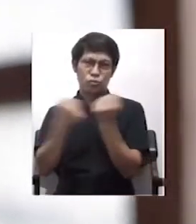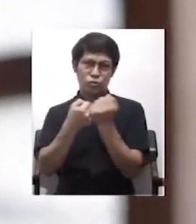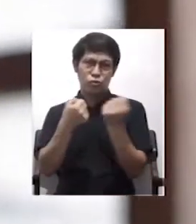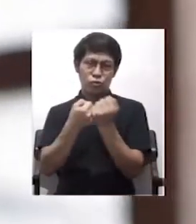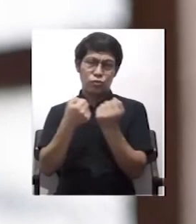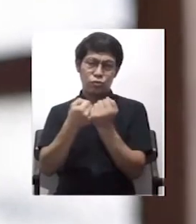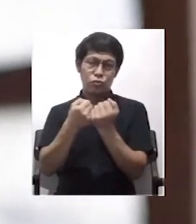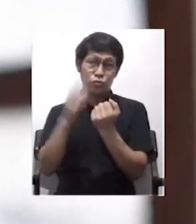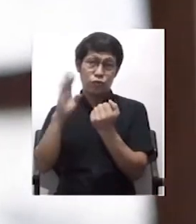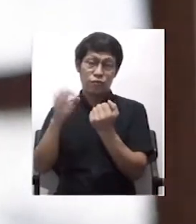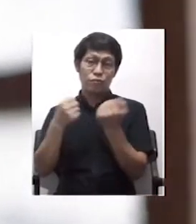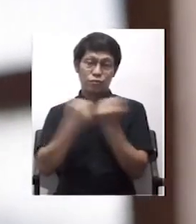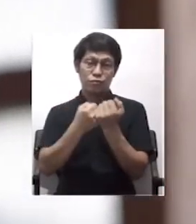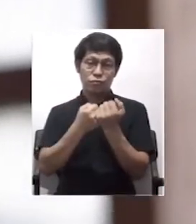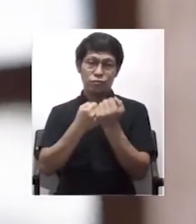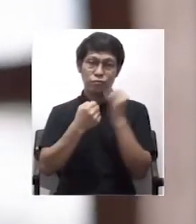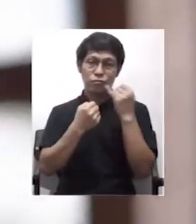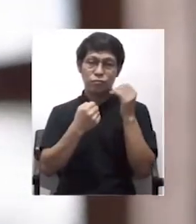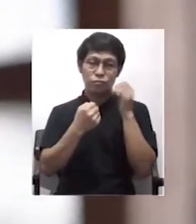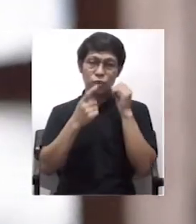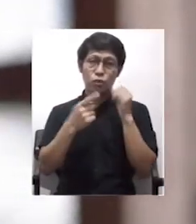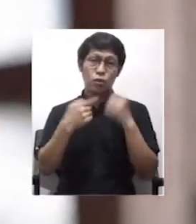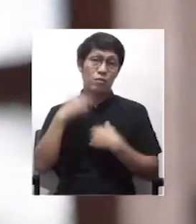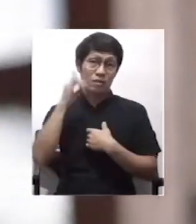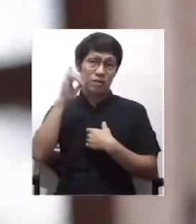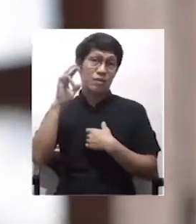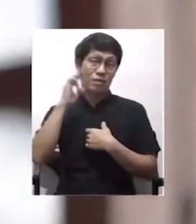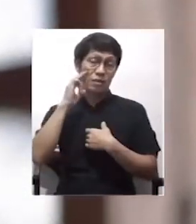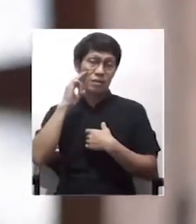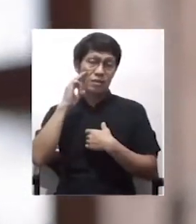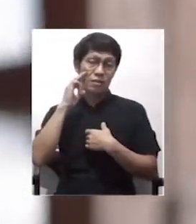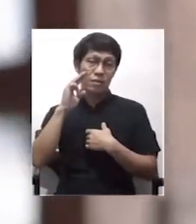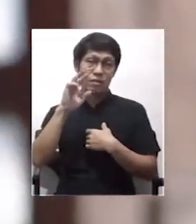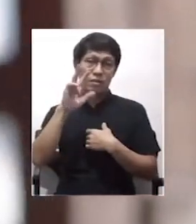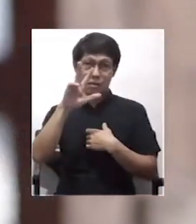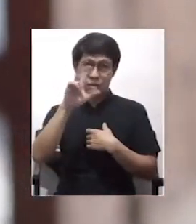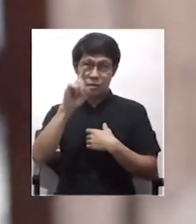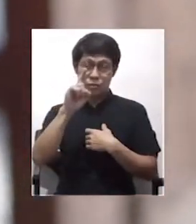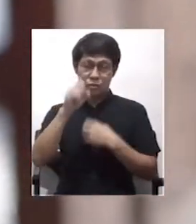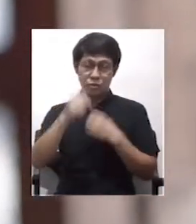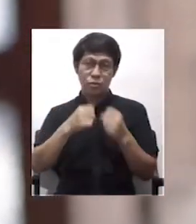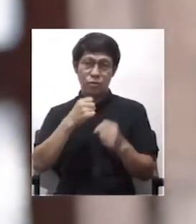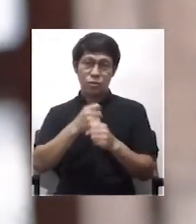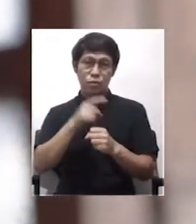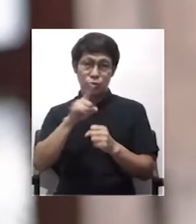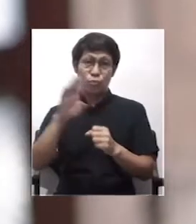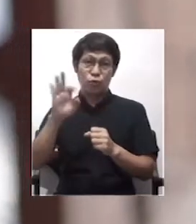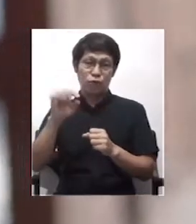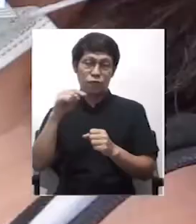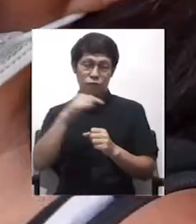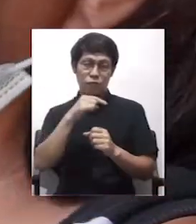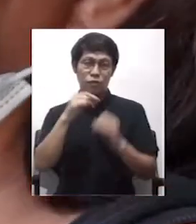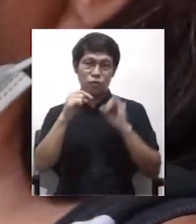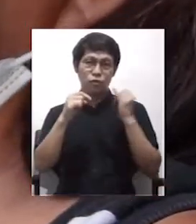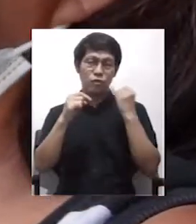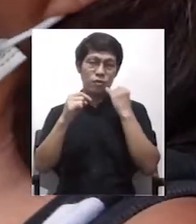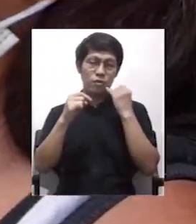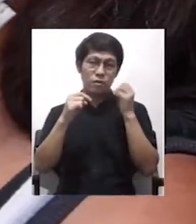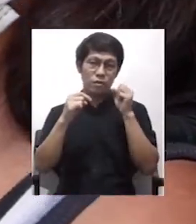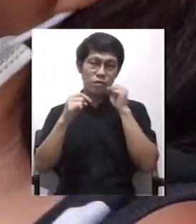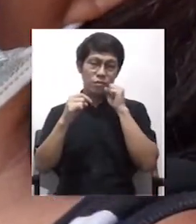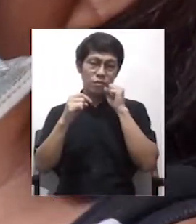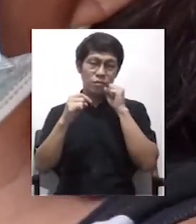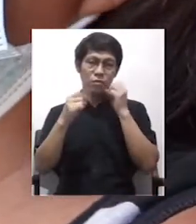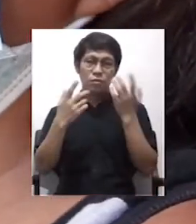mauwi, ano yung malayo po, eh... Mahirap po kasi pandemic, mahirap po lumuwas dahil ang dami pong kailangan. Ako po si